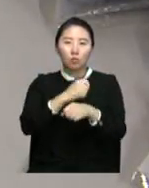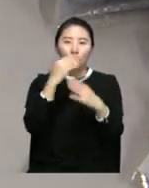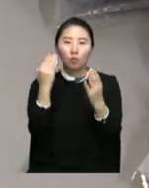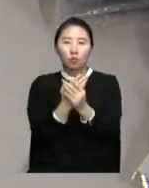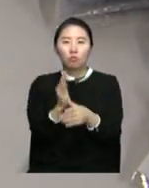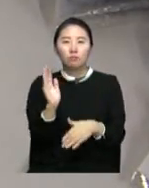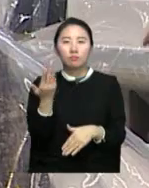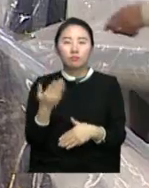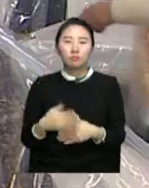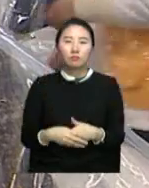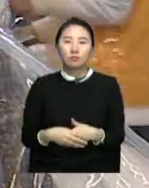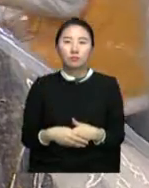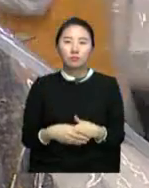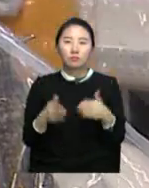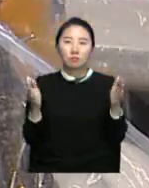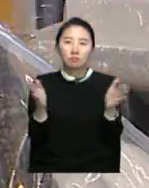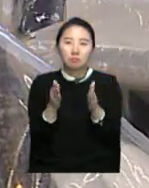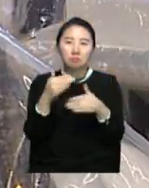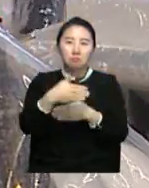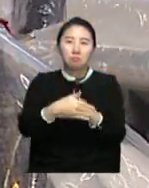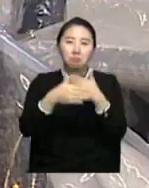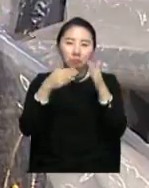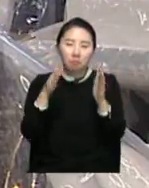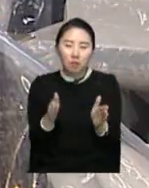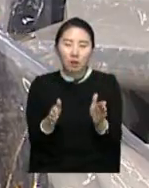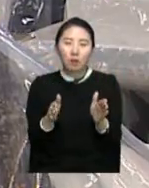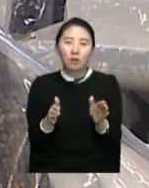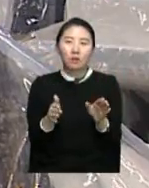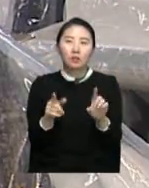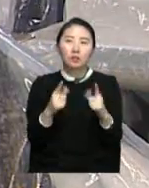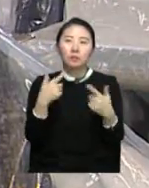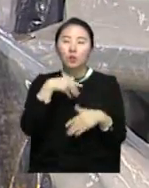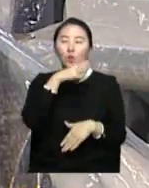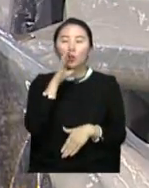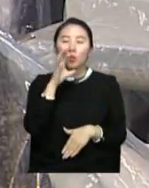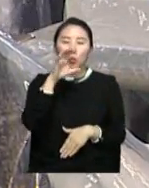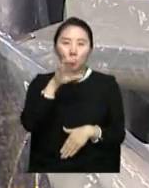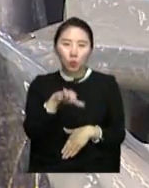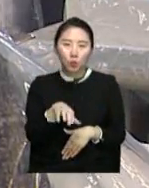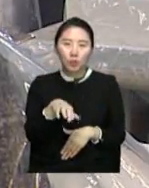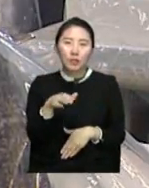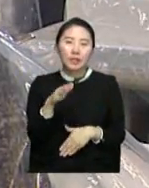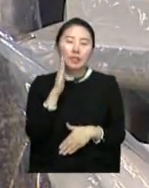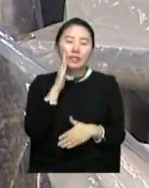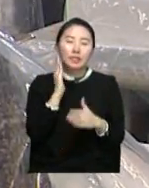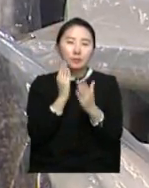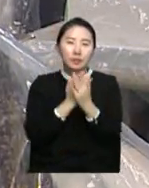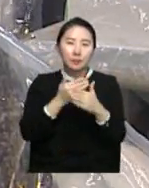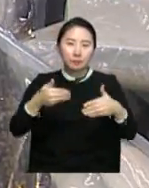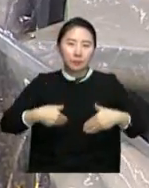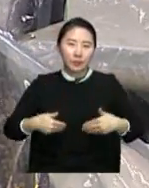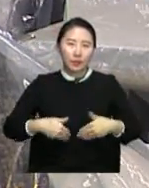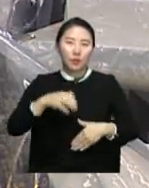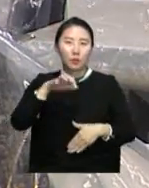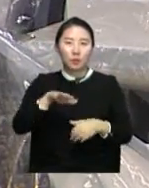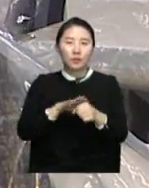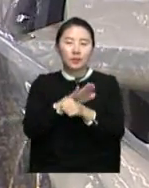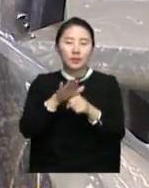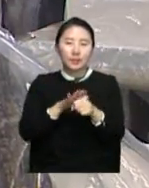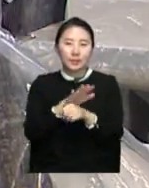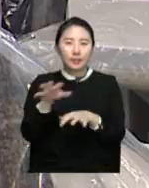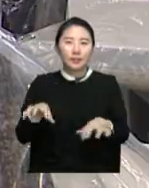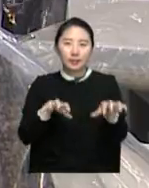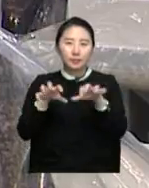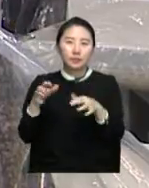완성됐습니다. 쪽방이라든가 우리 그 경로당 김치가 필요한 곳에다가 사랑의